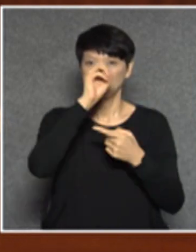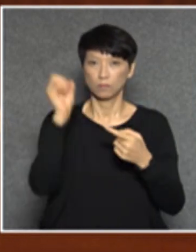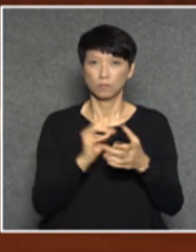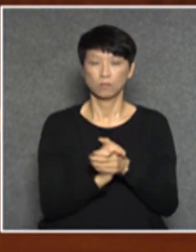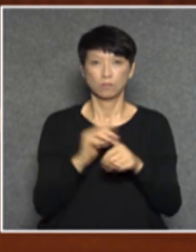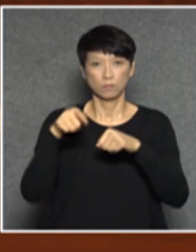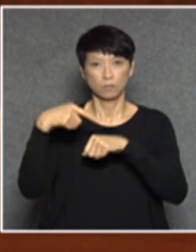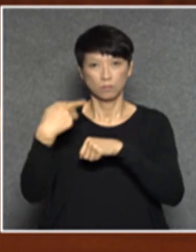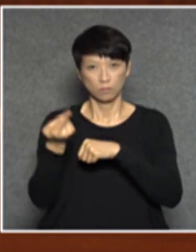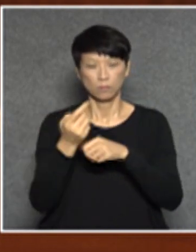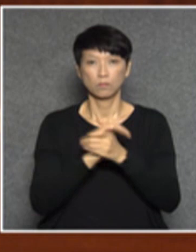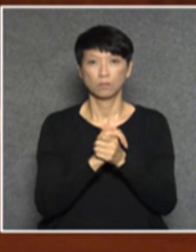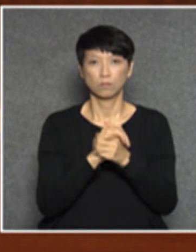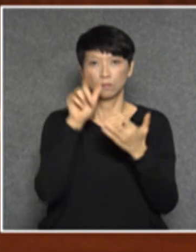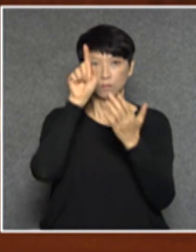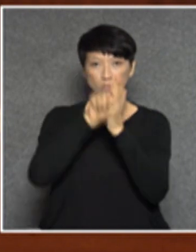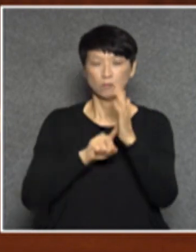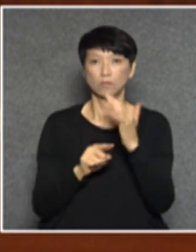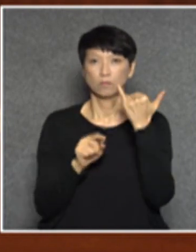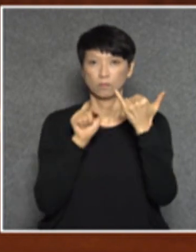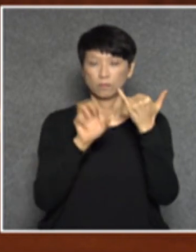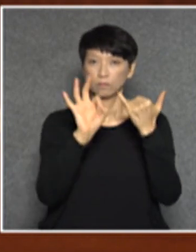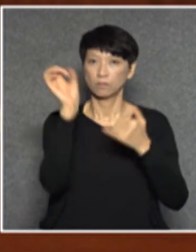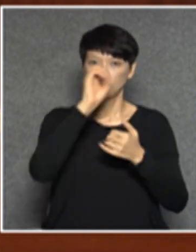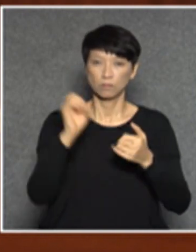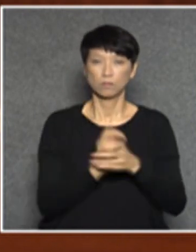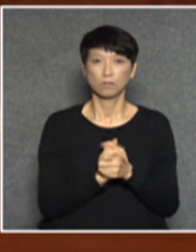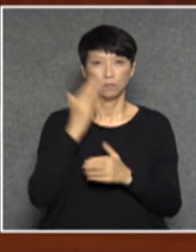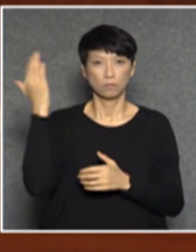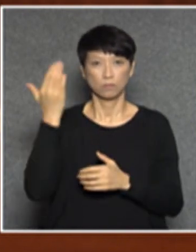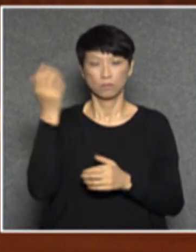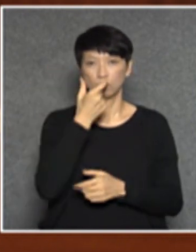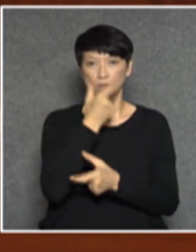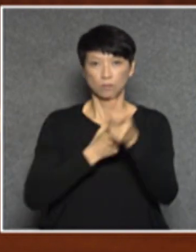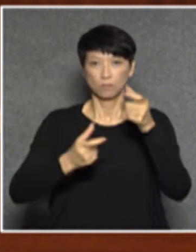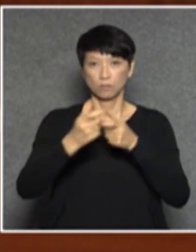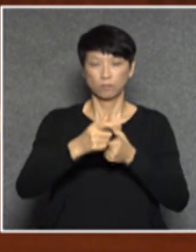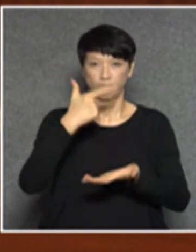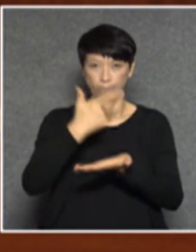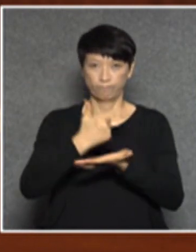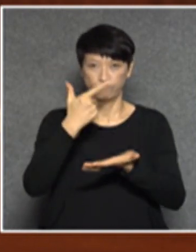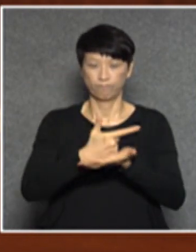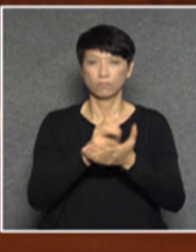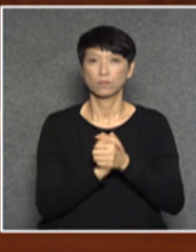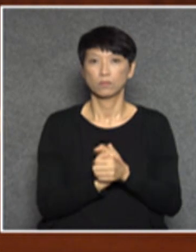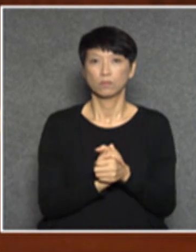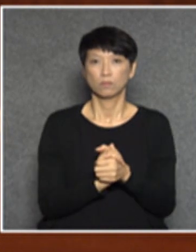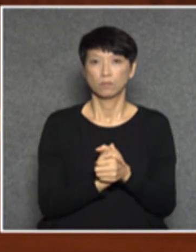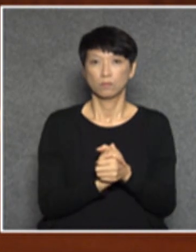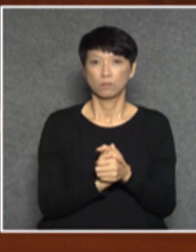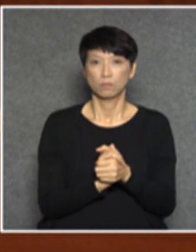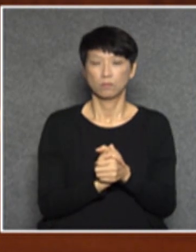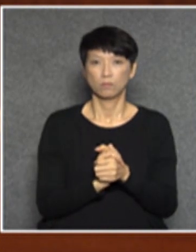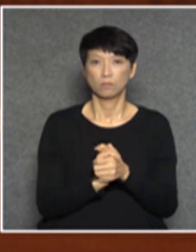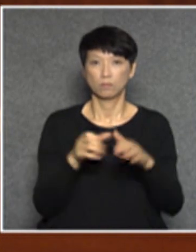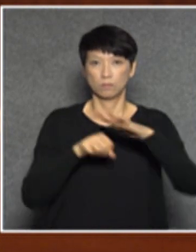下跌 6.3%。 旅遊業是香港經濟的重要支柱，為大量的基層和